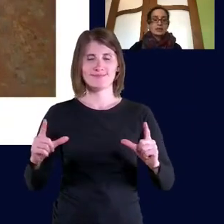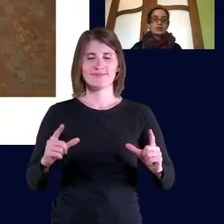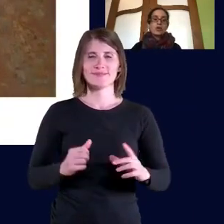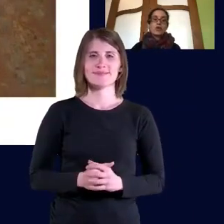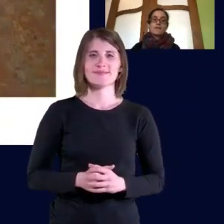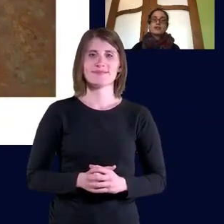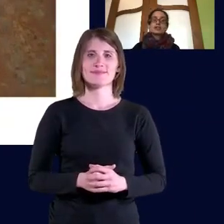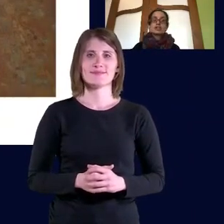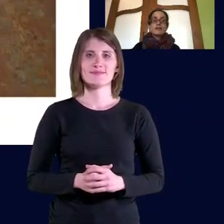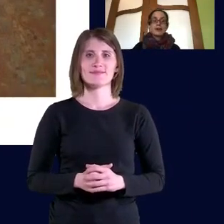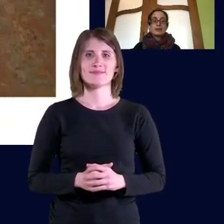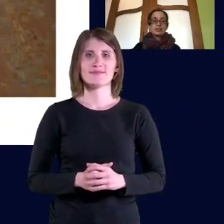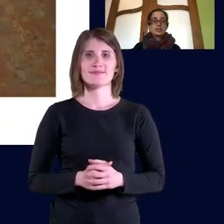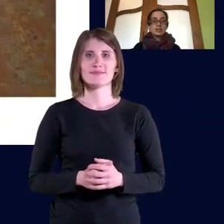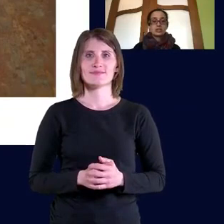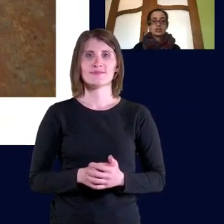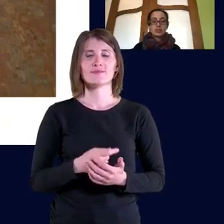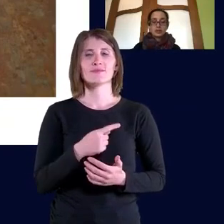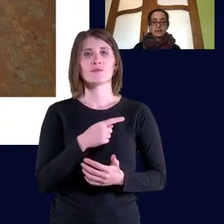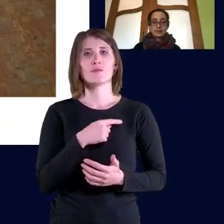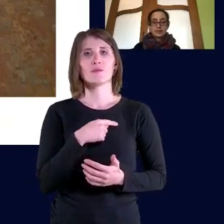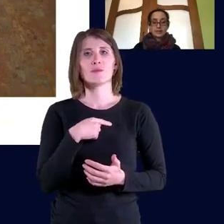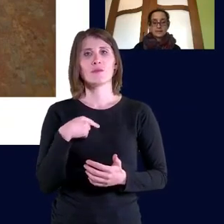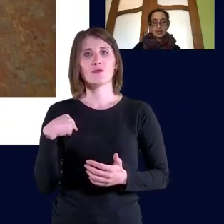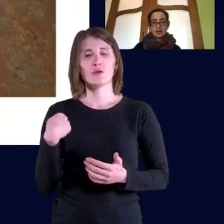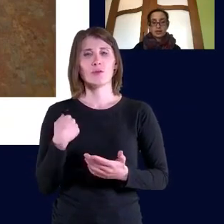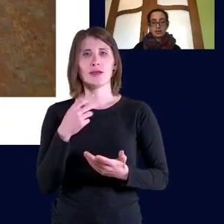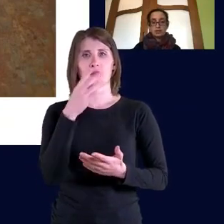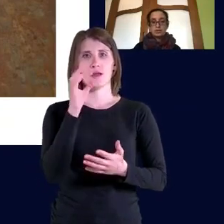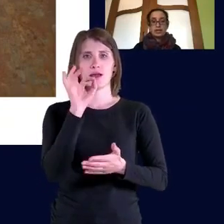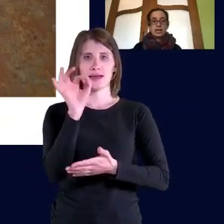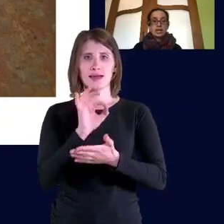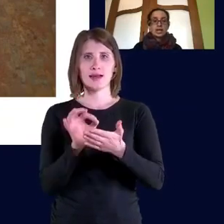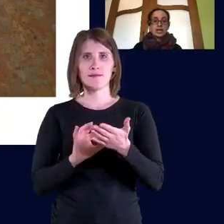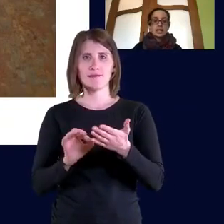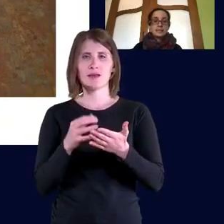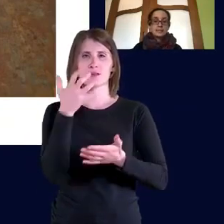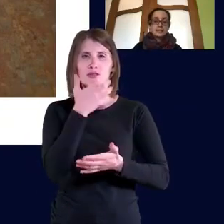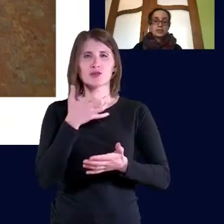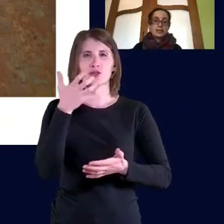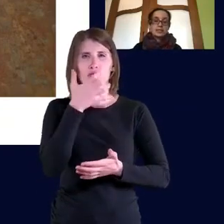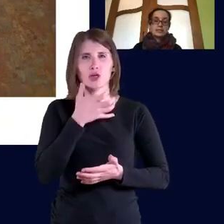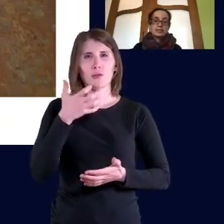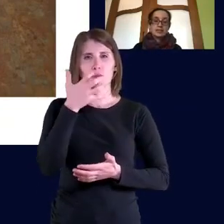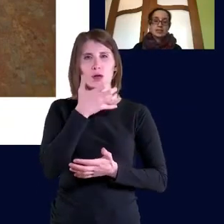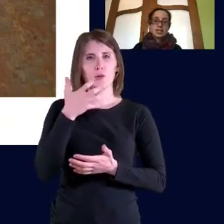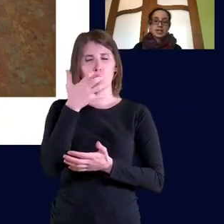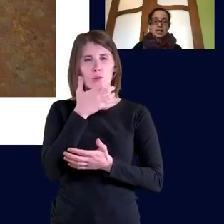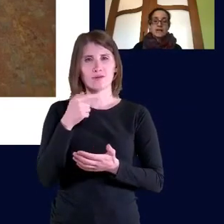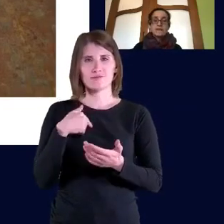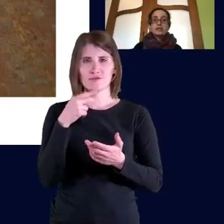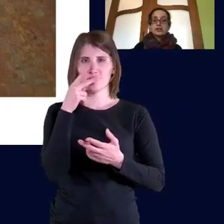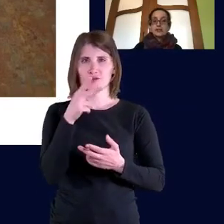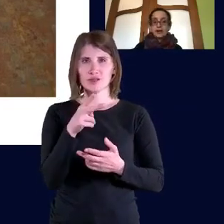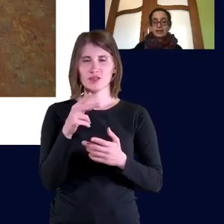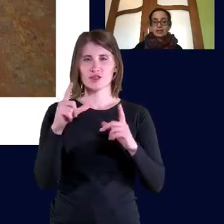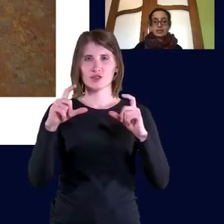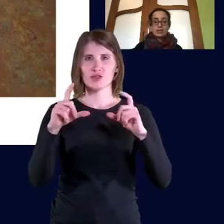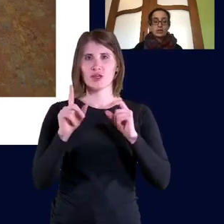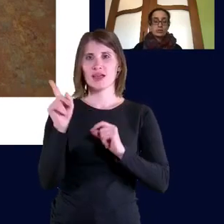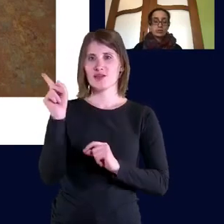h&m to wygrzewa My też tą grafikę i tutaj widzą państwo zdjęcie